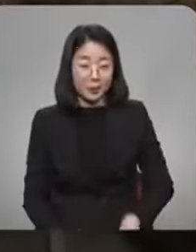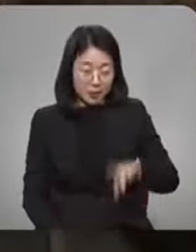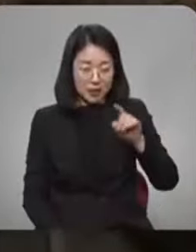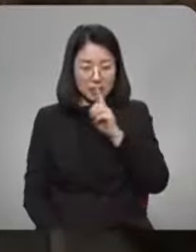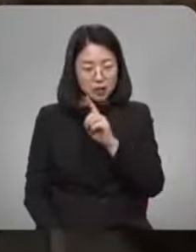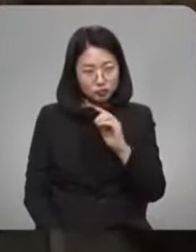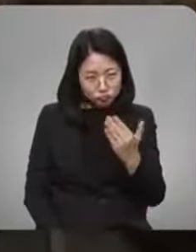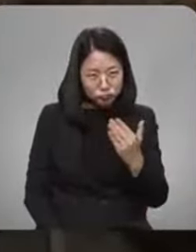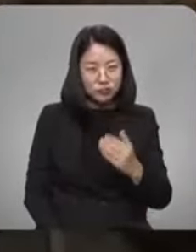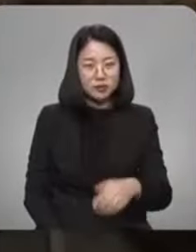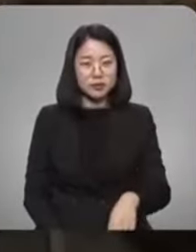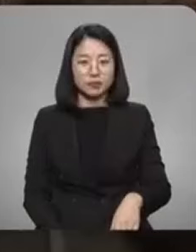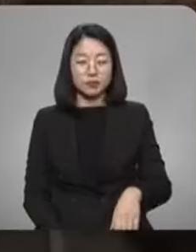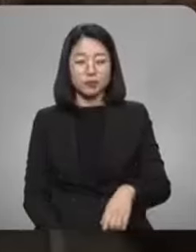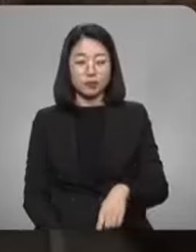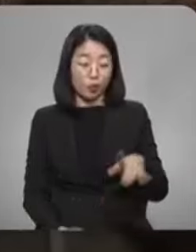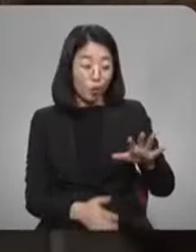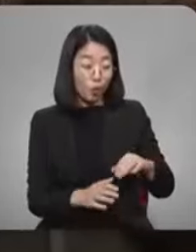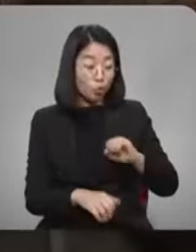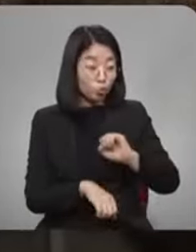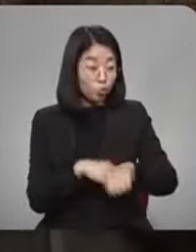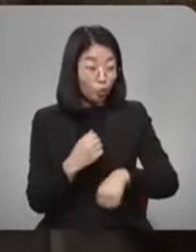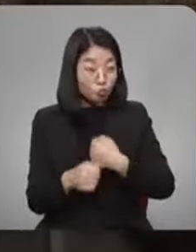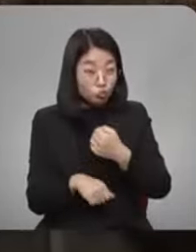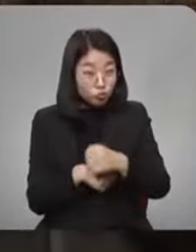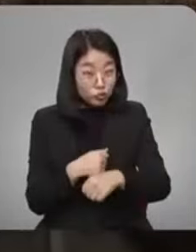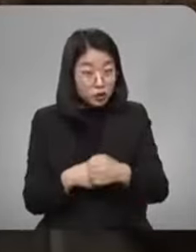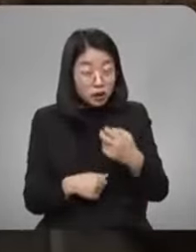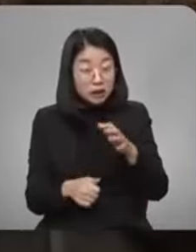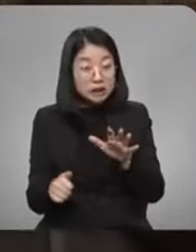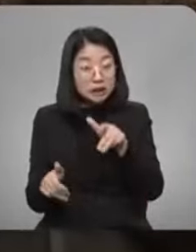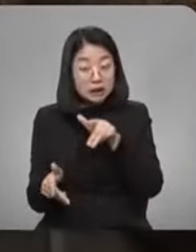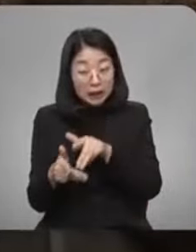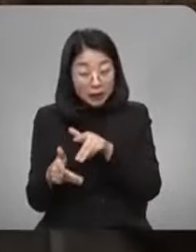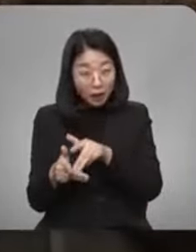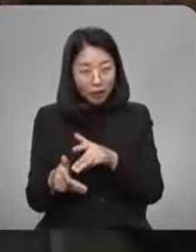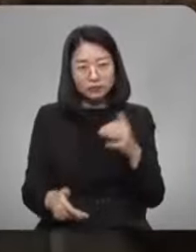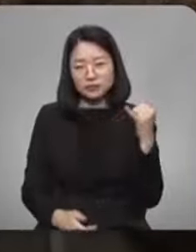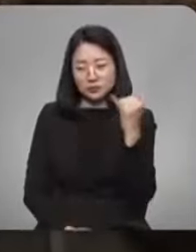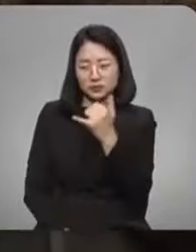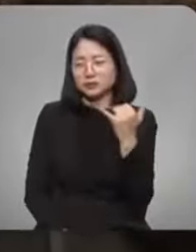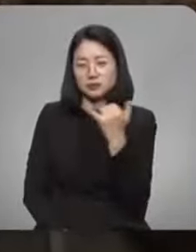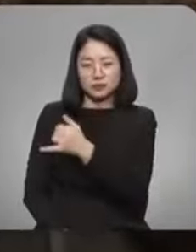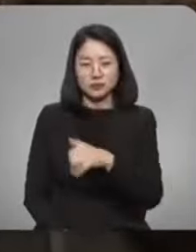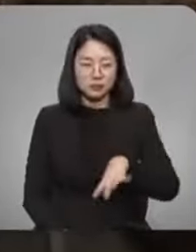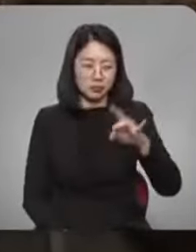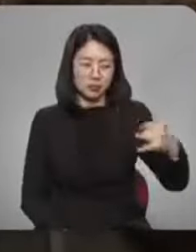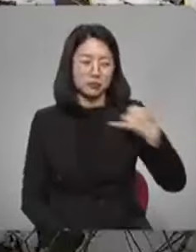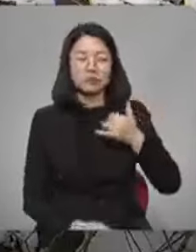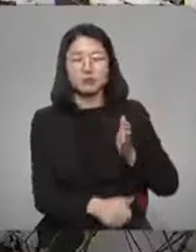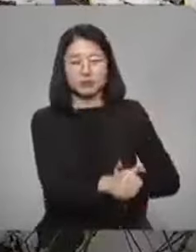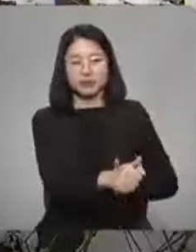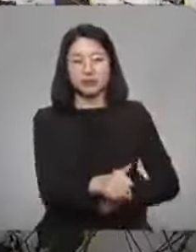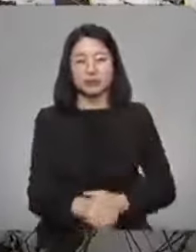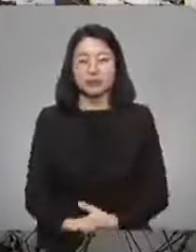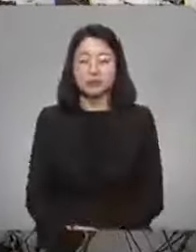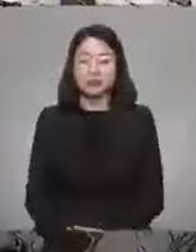빨리 구조대나 아니면은 야생동물 구조치료센터로 연락을 해주시면 될 것